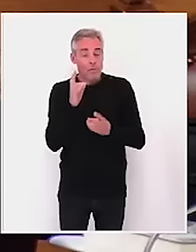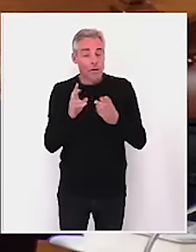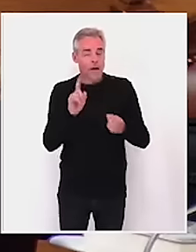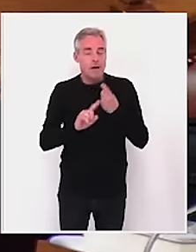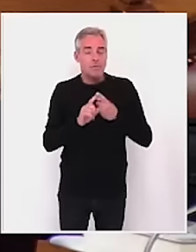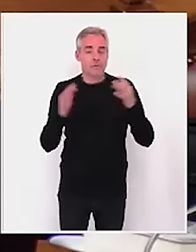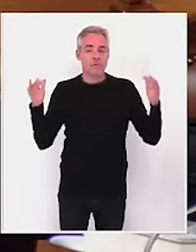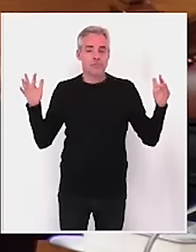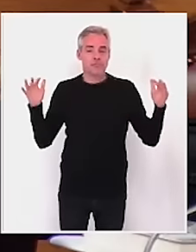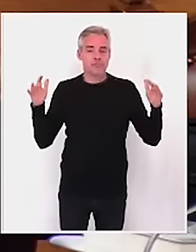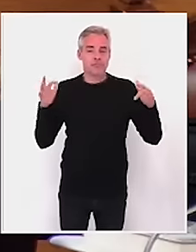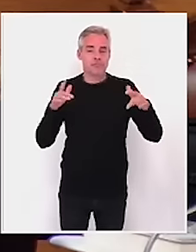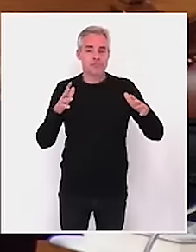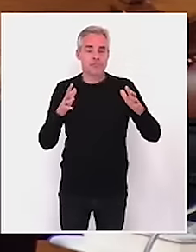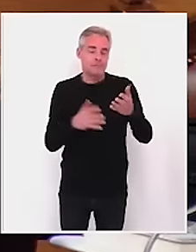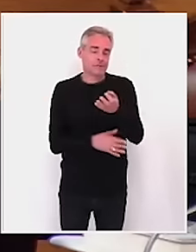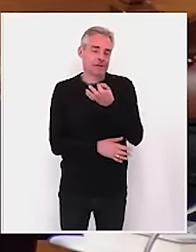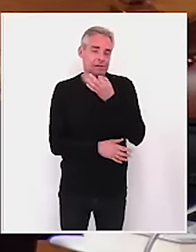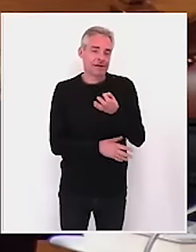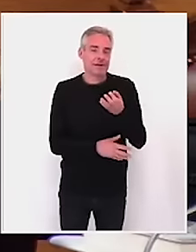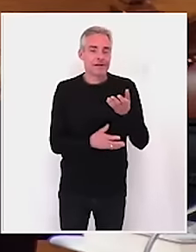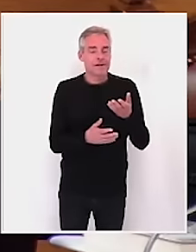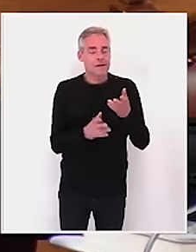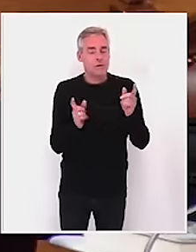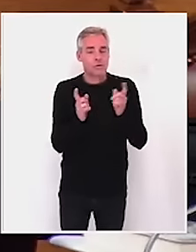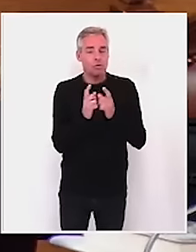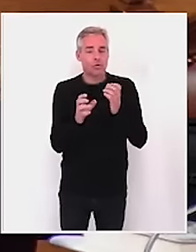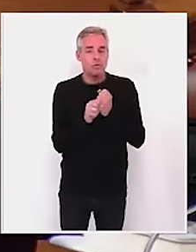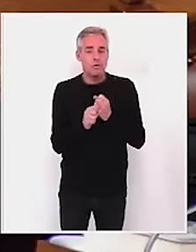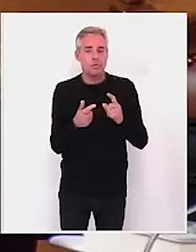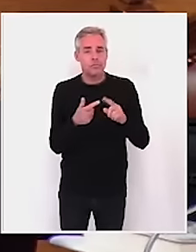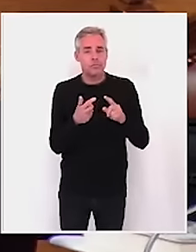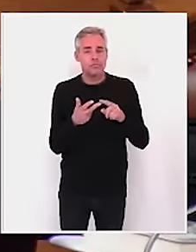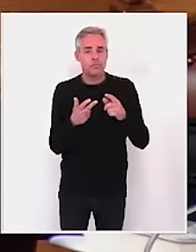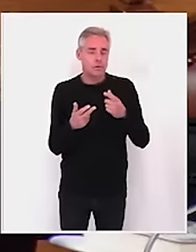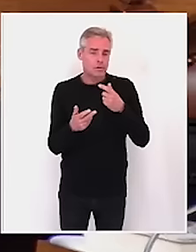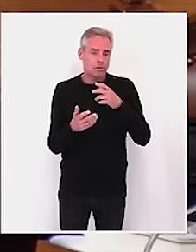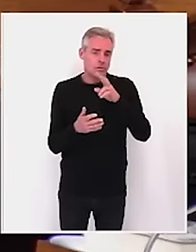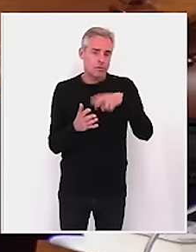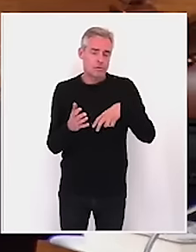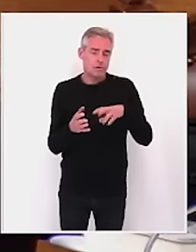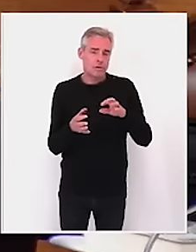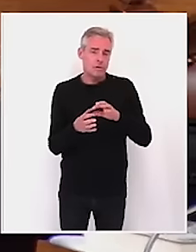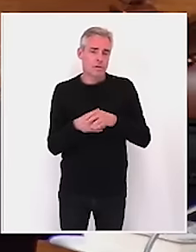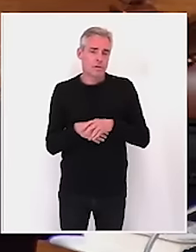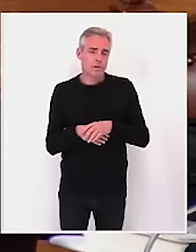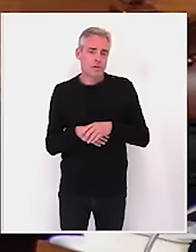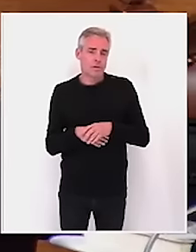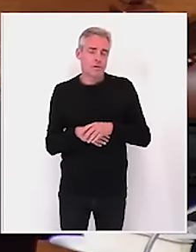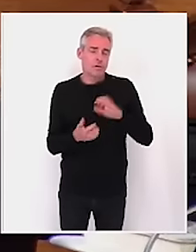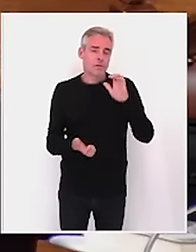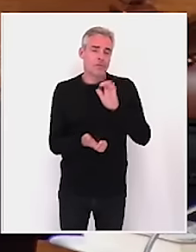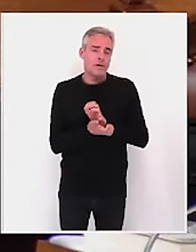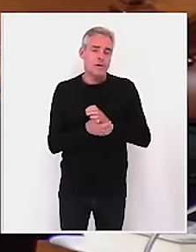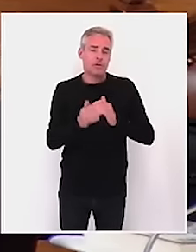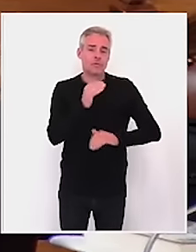important. Et voilà, donc c'était pour en dire deux mots. Et puis, je ne vais pas lire, mais je voulais lire un extrait d'une parution du